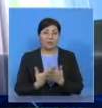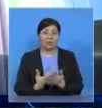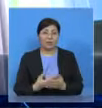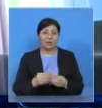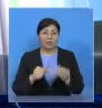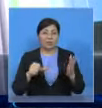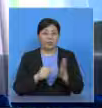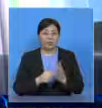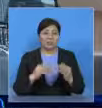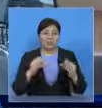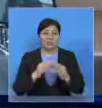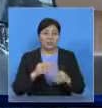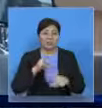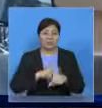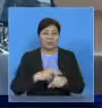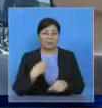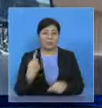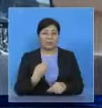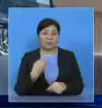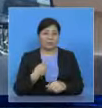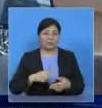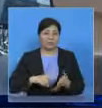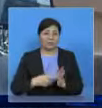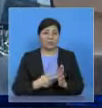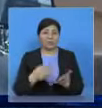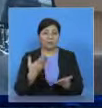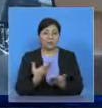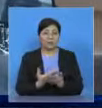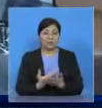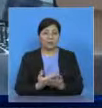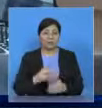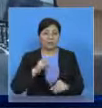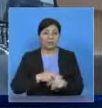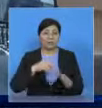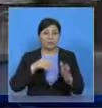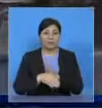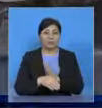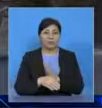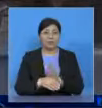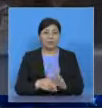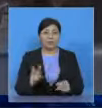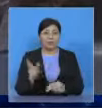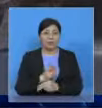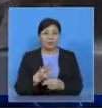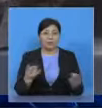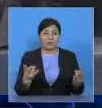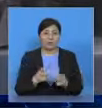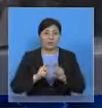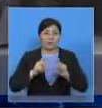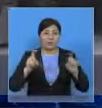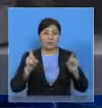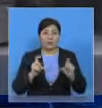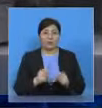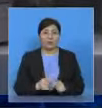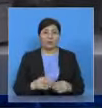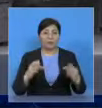участковых пунктов полиции. Одна из задач, поставленных перед департаментом полиции, — введение сплошного видеонаблюдения в помещениях